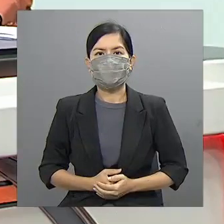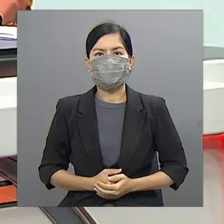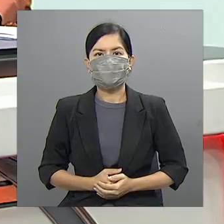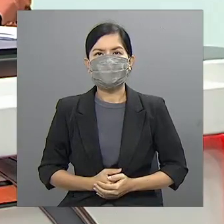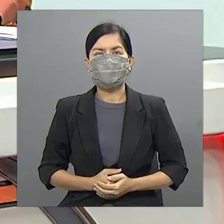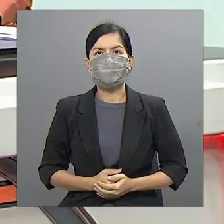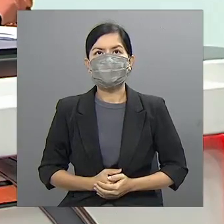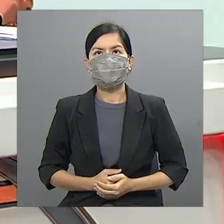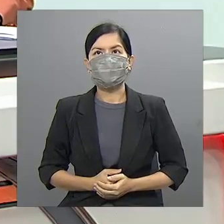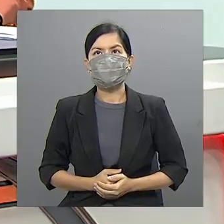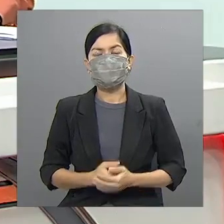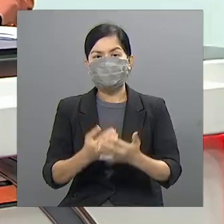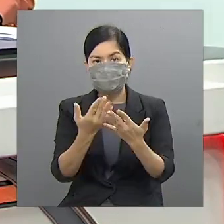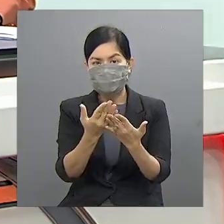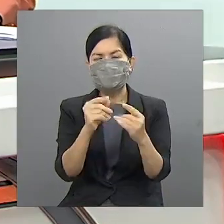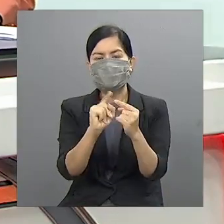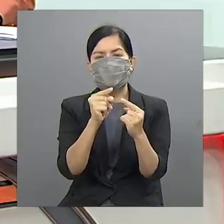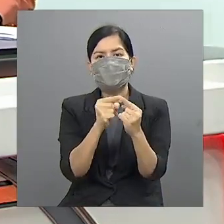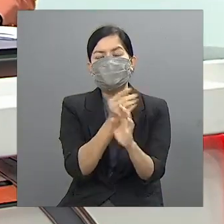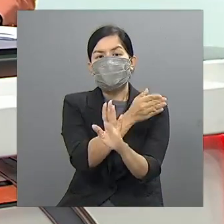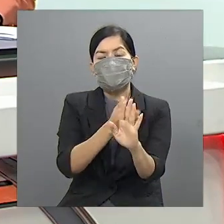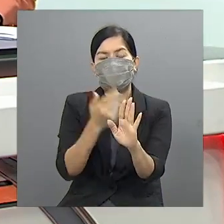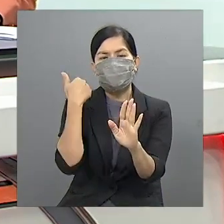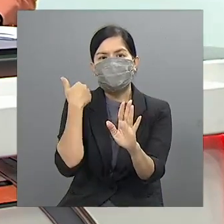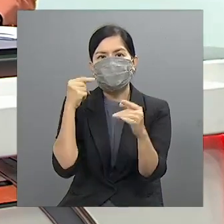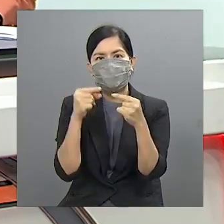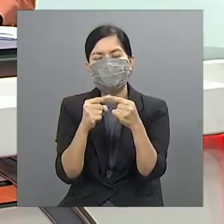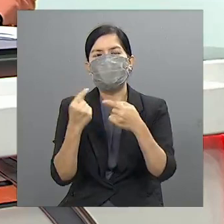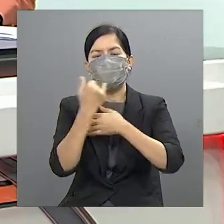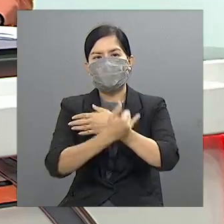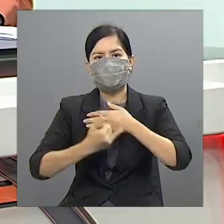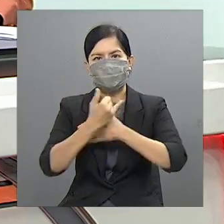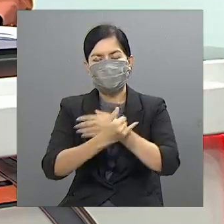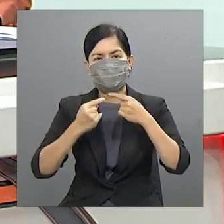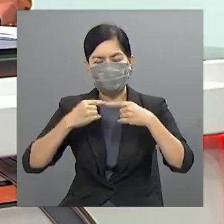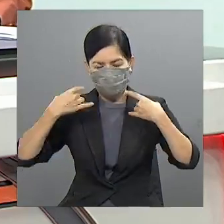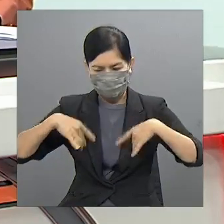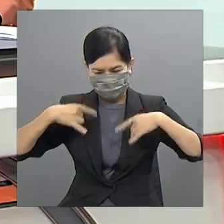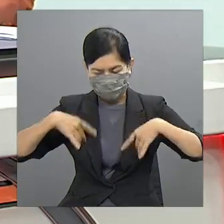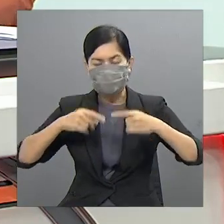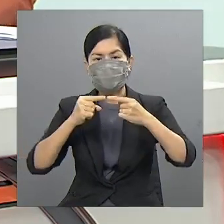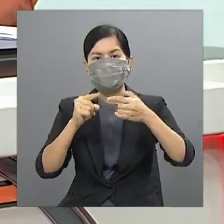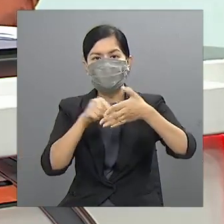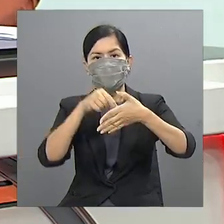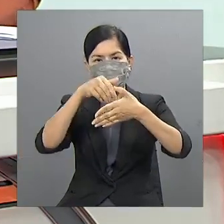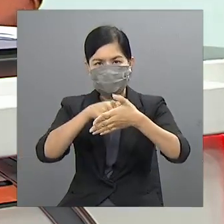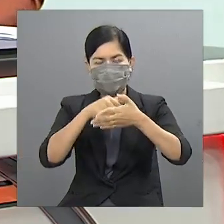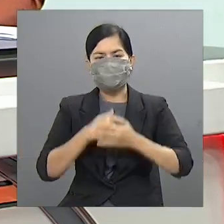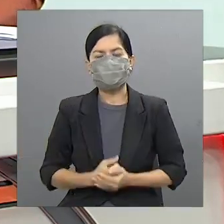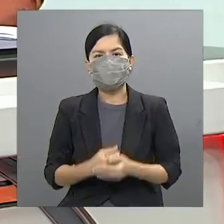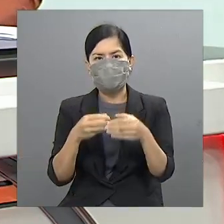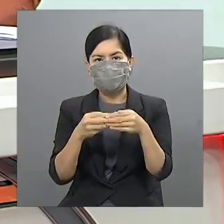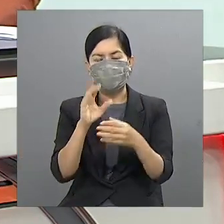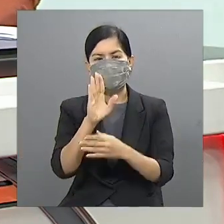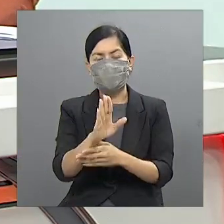ผู้ชมเมื่อสุดสัปดาห์ที่ผ่านมาค่ะออสเตรเลียเขามีการเลือกตั้งเหมือนกันนะคะเป็นการเลือกตั้งทั่วไปปรากฏว่าผู้นำพรรคเลเบอร์ที่เป็นพรรคฝ่ายค้าน